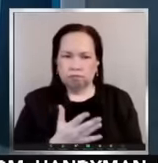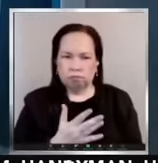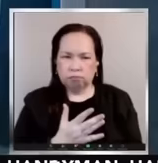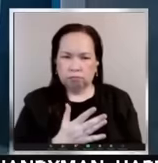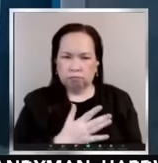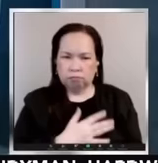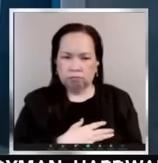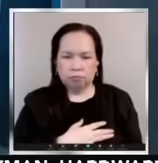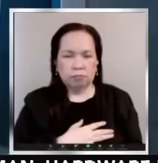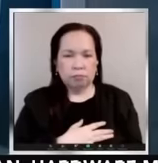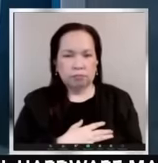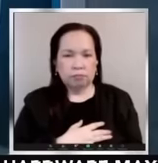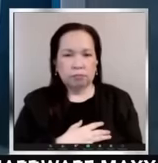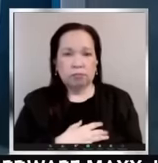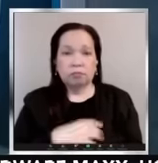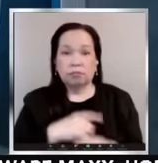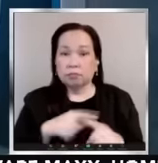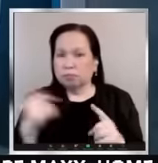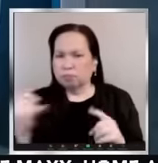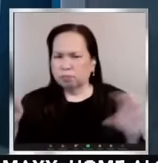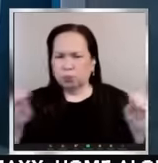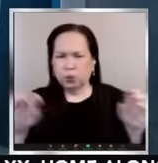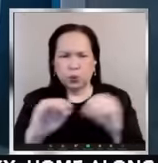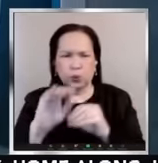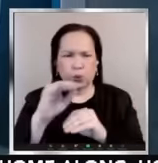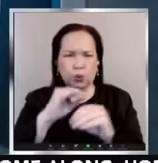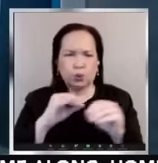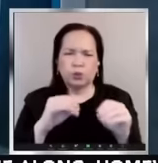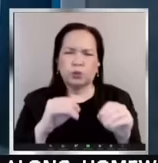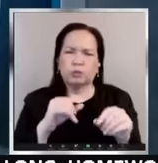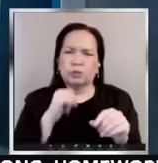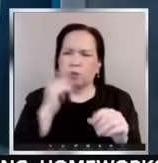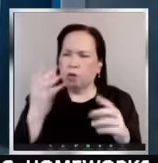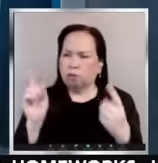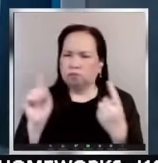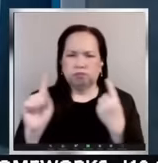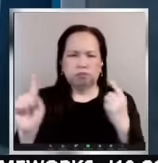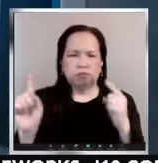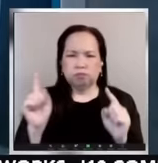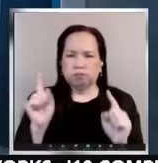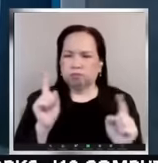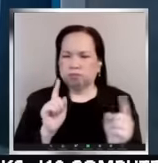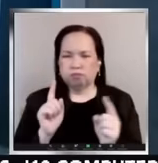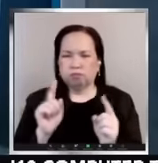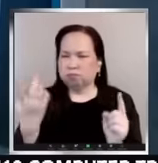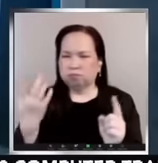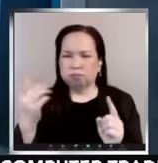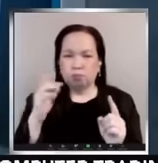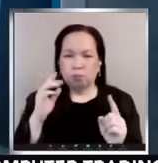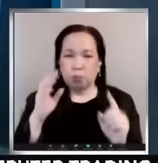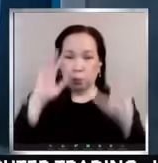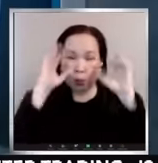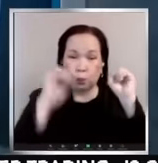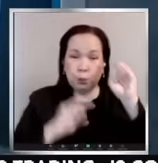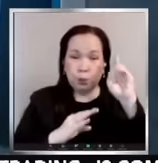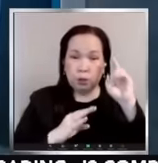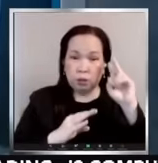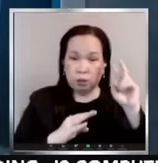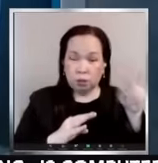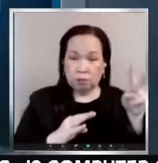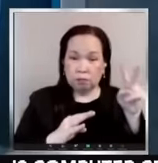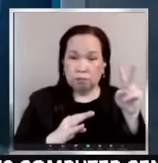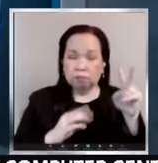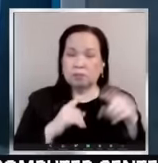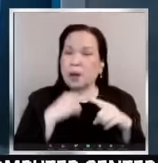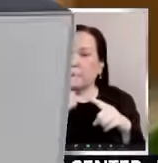ngayon, usap-usapan ng tila hindi raw pagpansinan ni na Vice President Sara Duterte at House Speaker Martin Romualdez. Nakatutok si